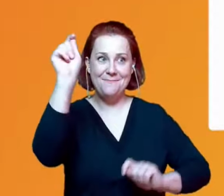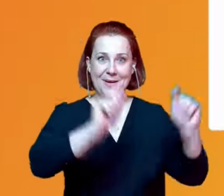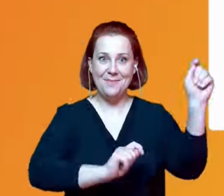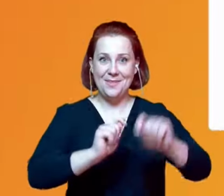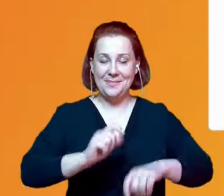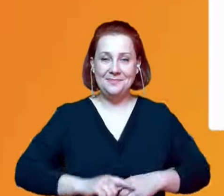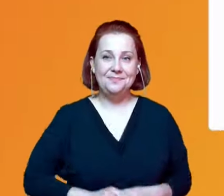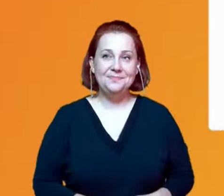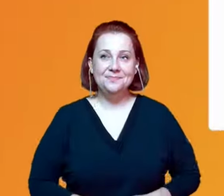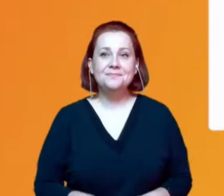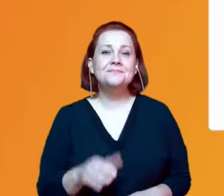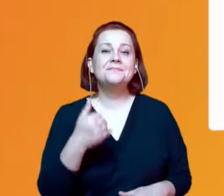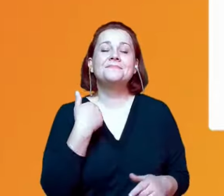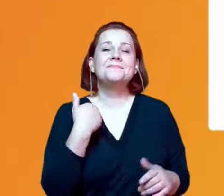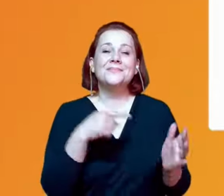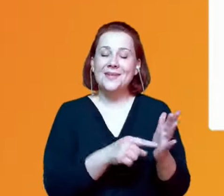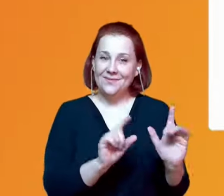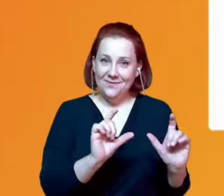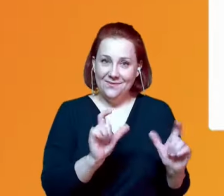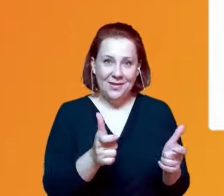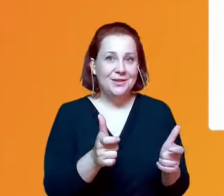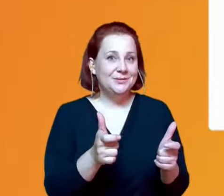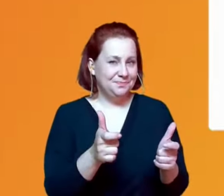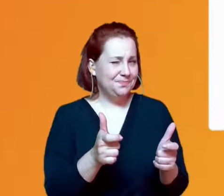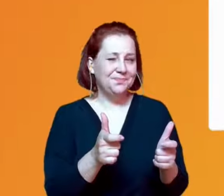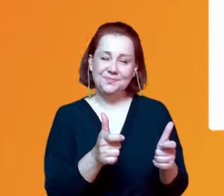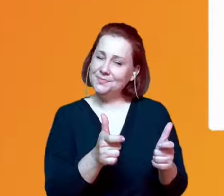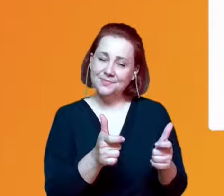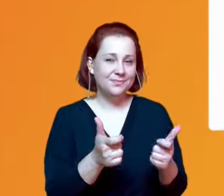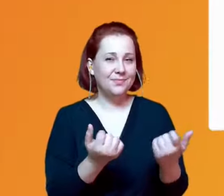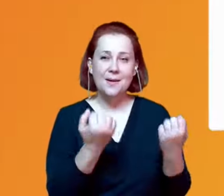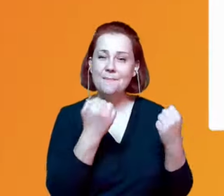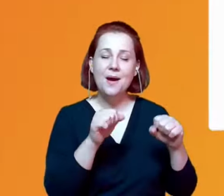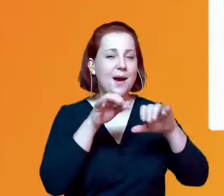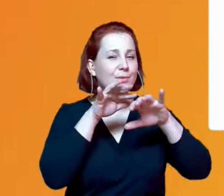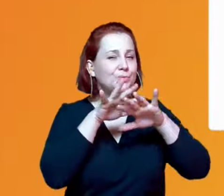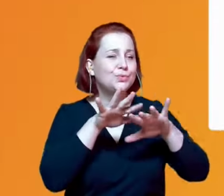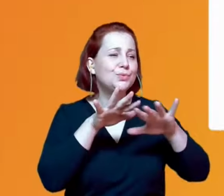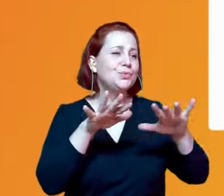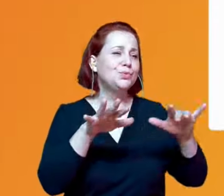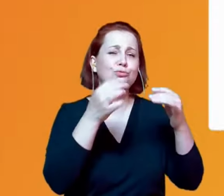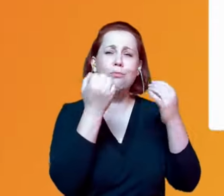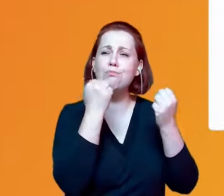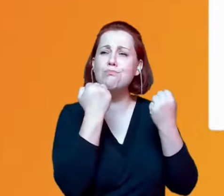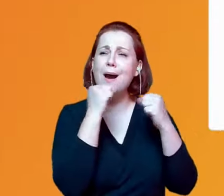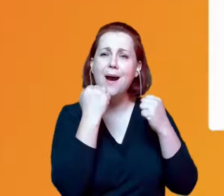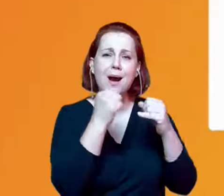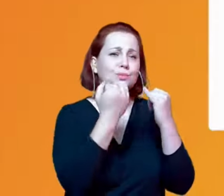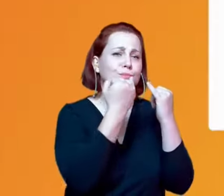I było to zdarzenie obfitujące w bardzo różnorodne